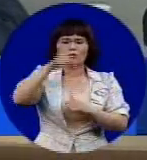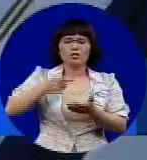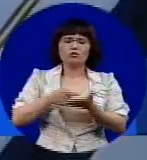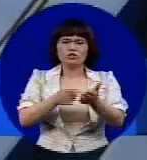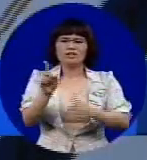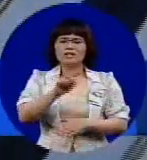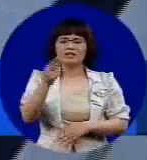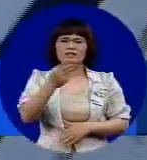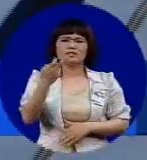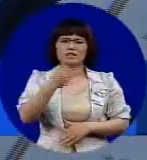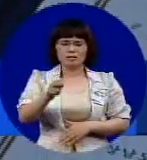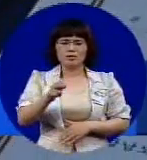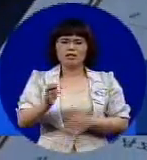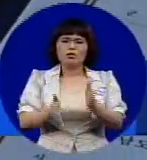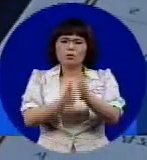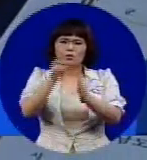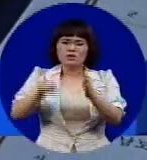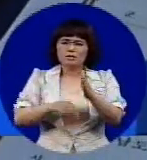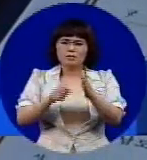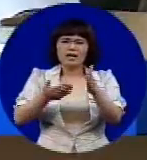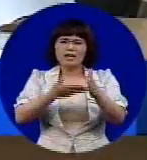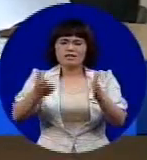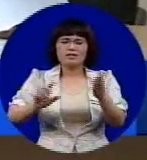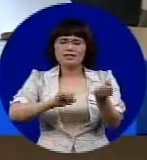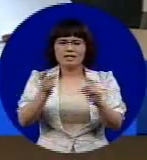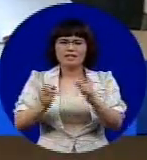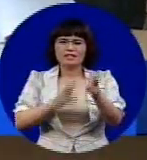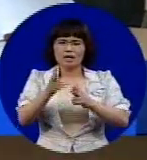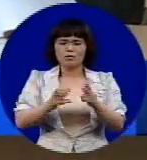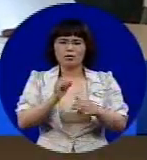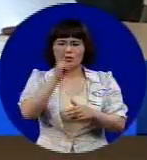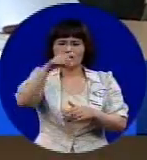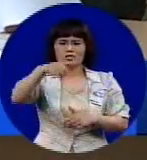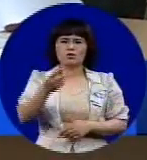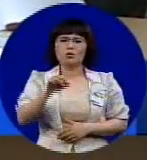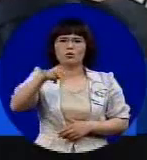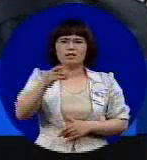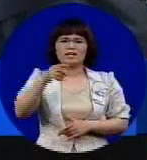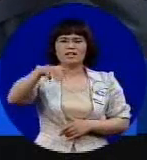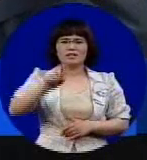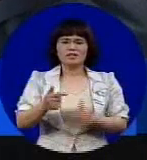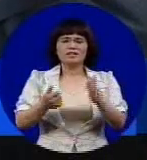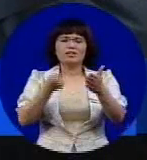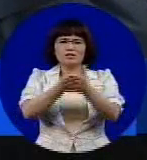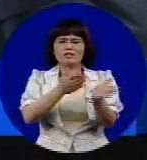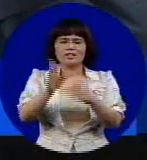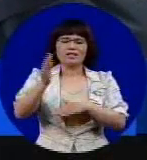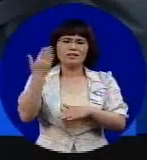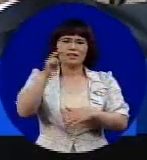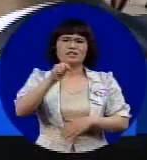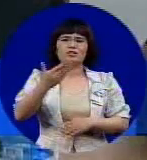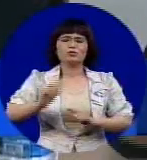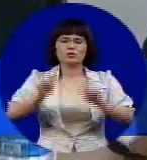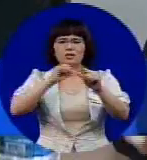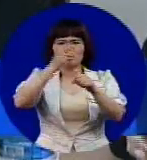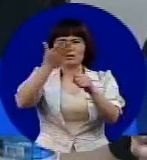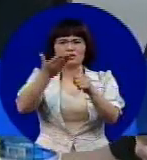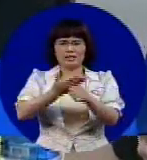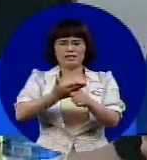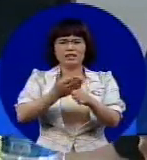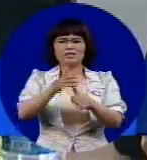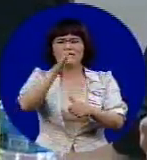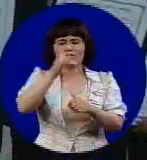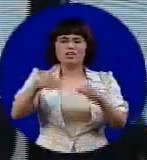환경부가 추진하는 2012 도심 하천 살리기 사업의 대상으로 우리시 공세천이 선정돼 지난 29일 김학규